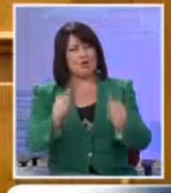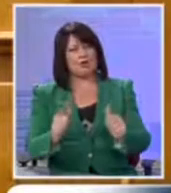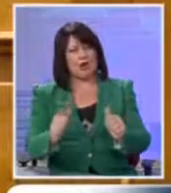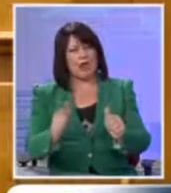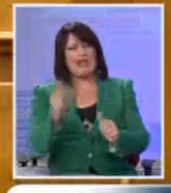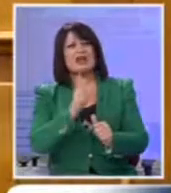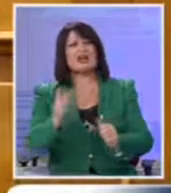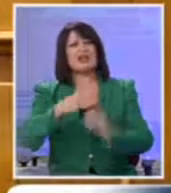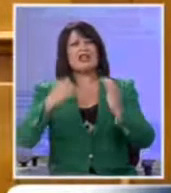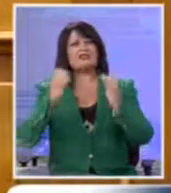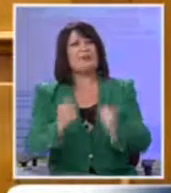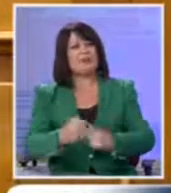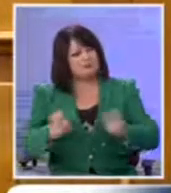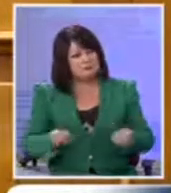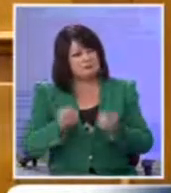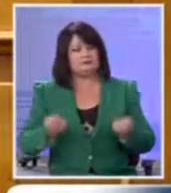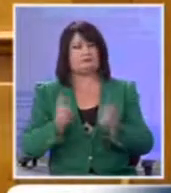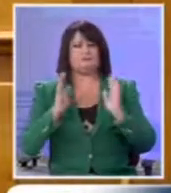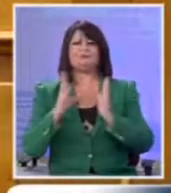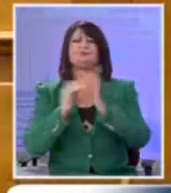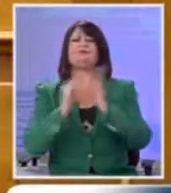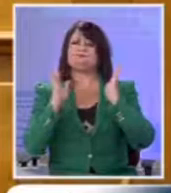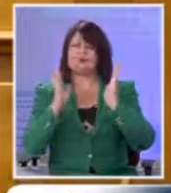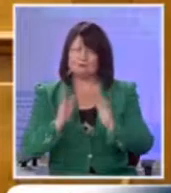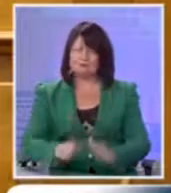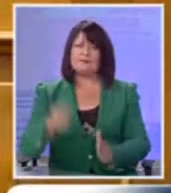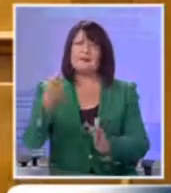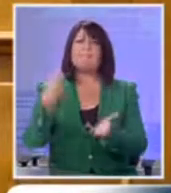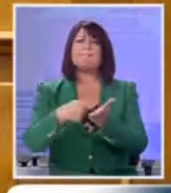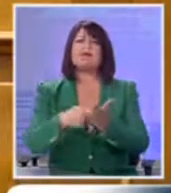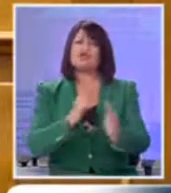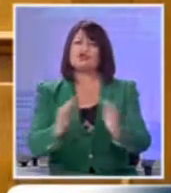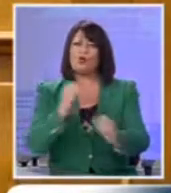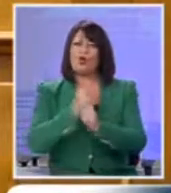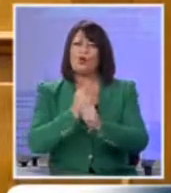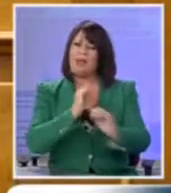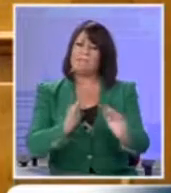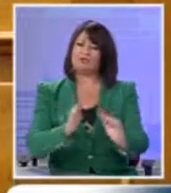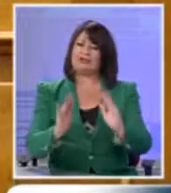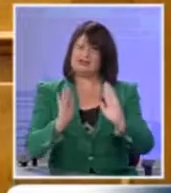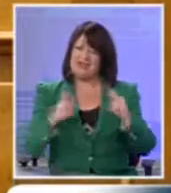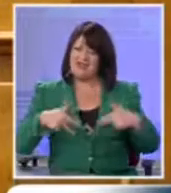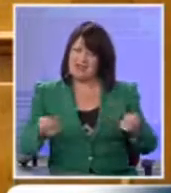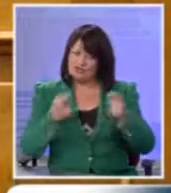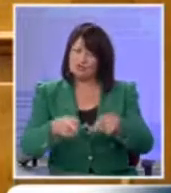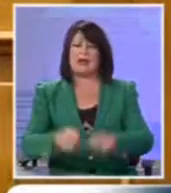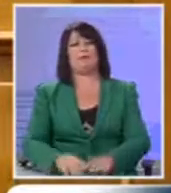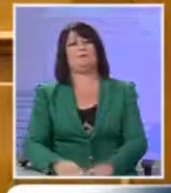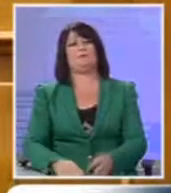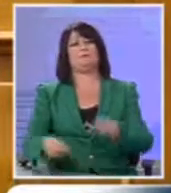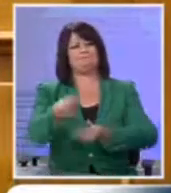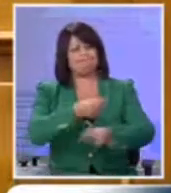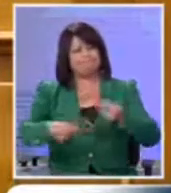δομών όπως την προστασία του μισθού και της εργασίας, την αναδιανομή